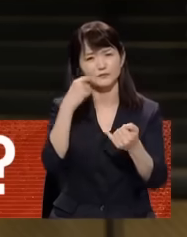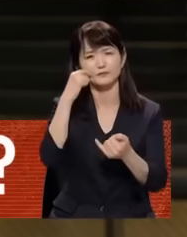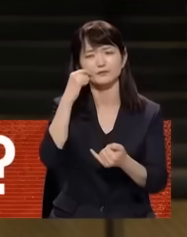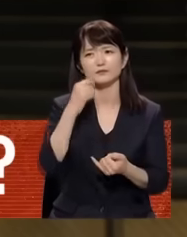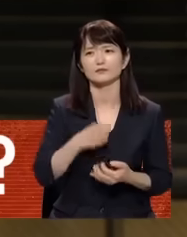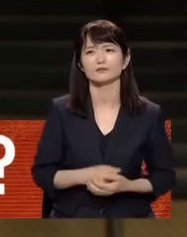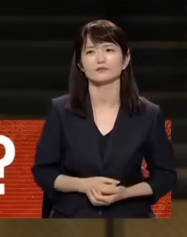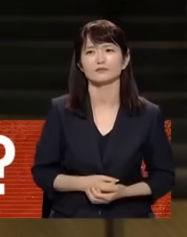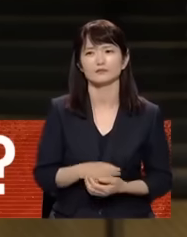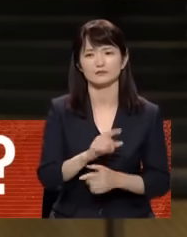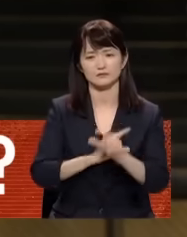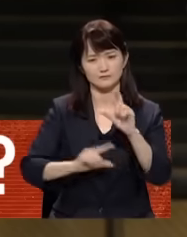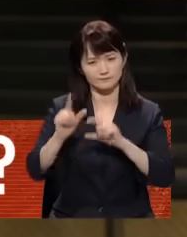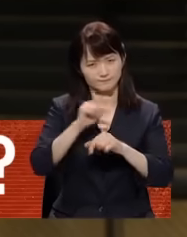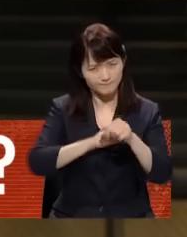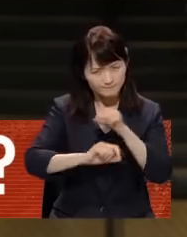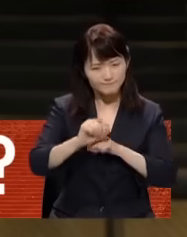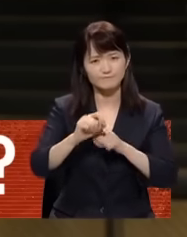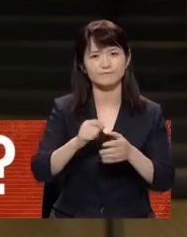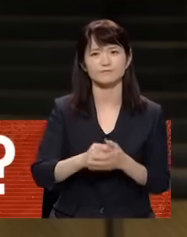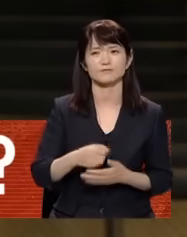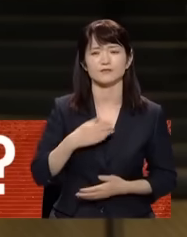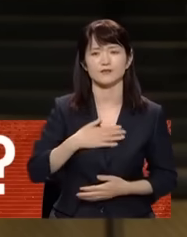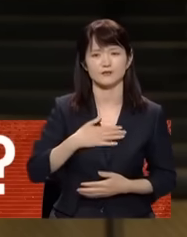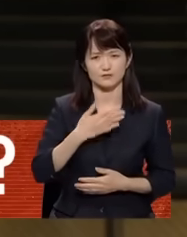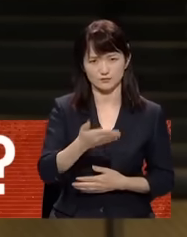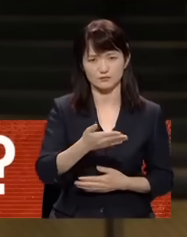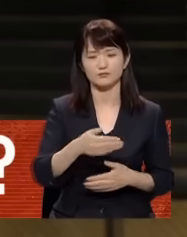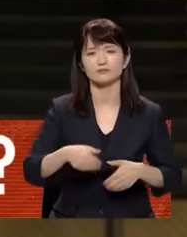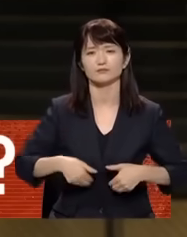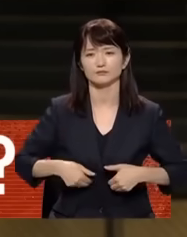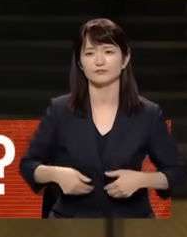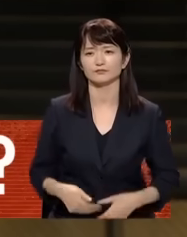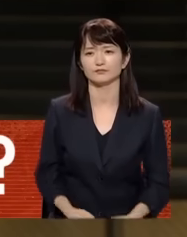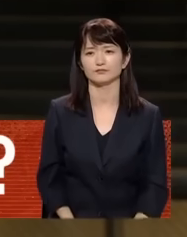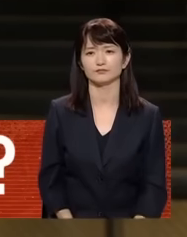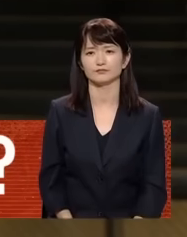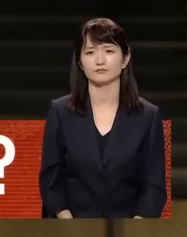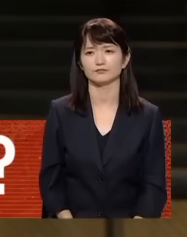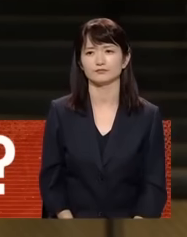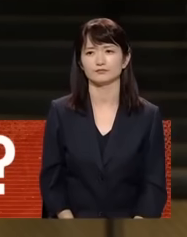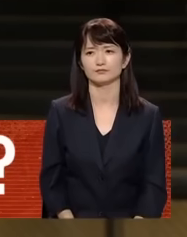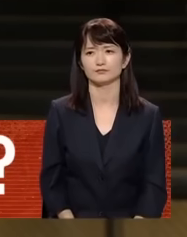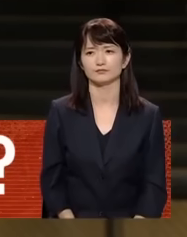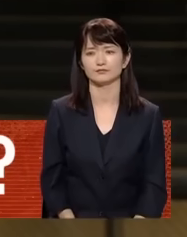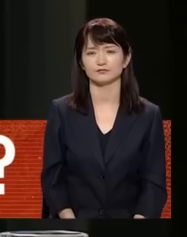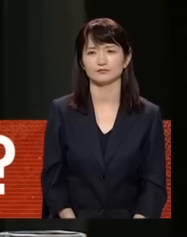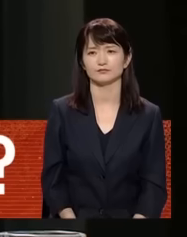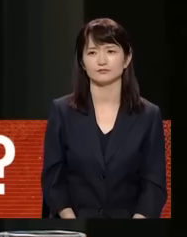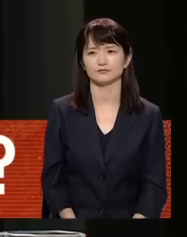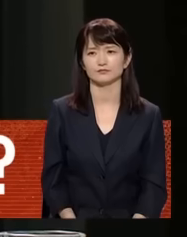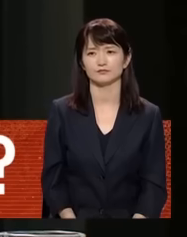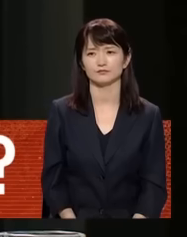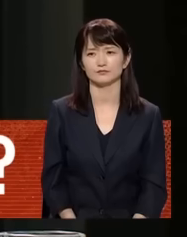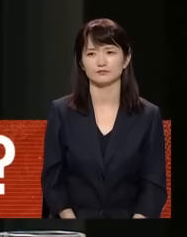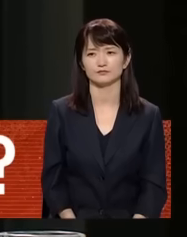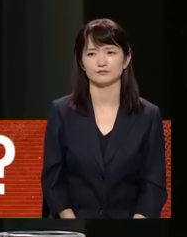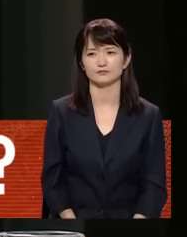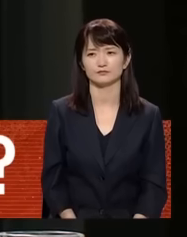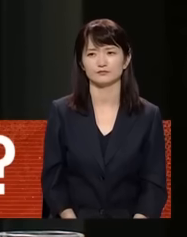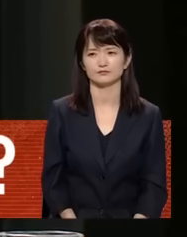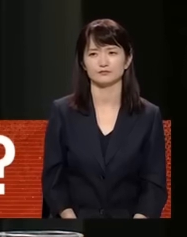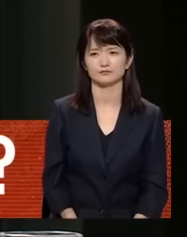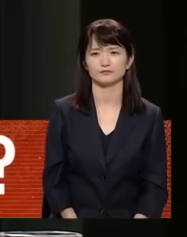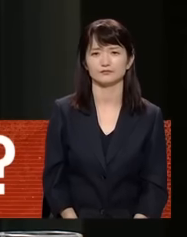좀 더 적극적으로 세상에 좀 알리는게 필요하지 않을까 이런 생각이 듭니다 일단 어